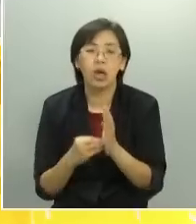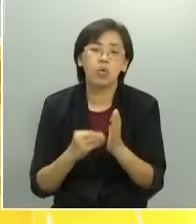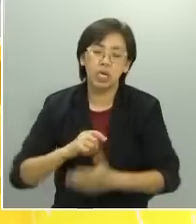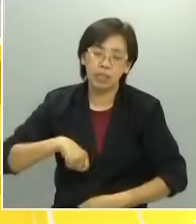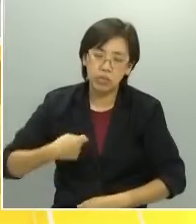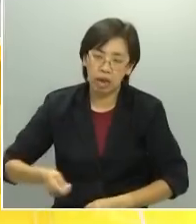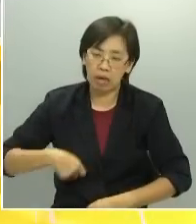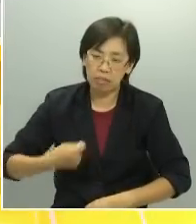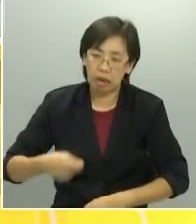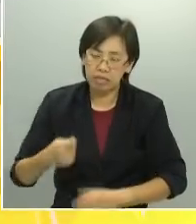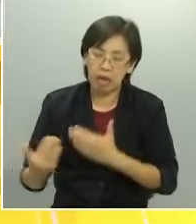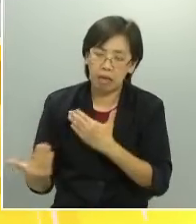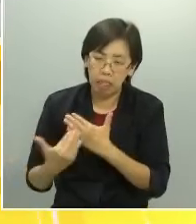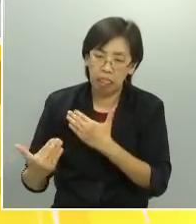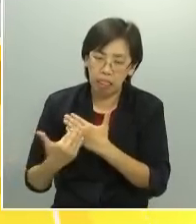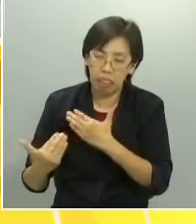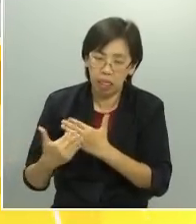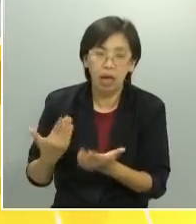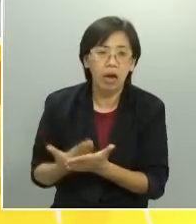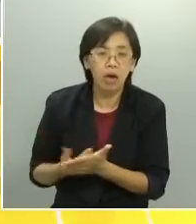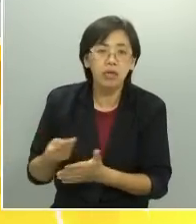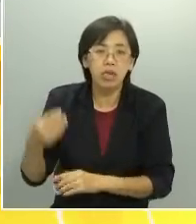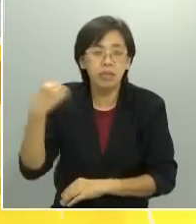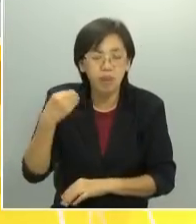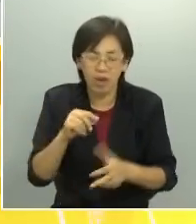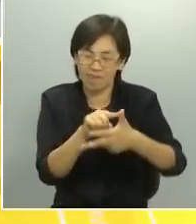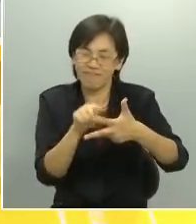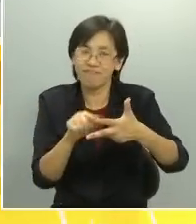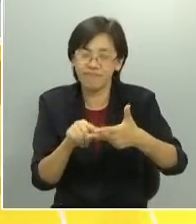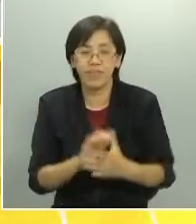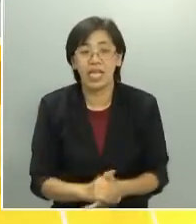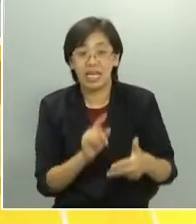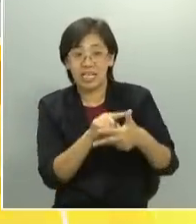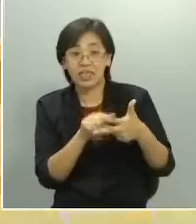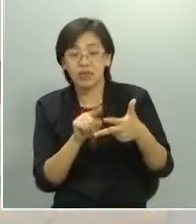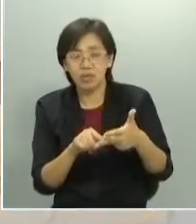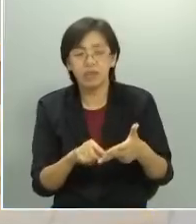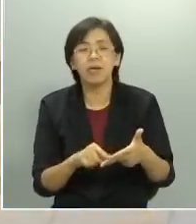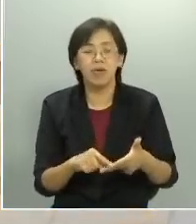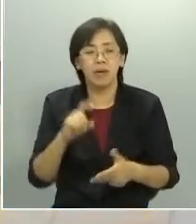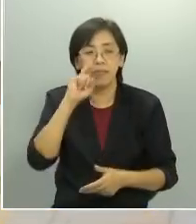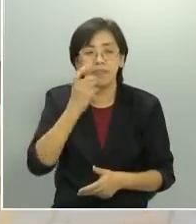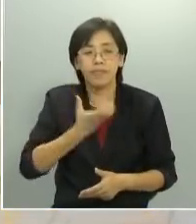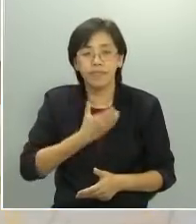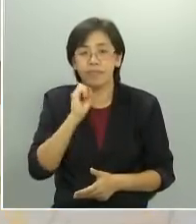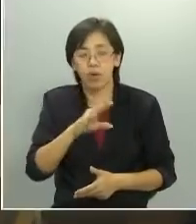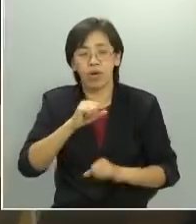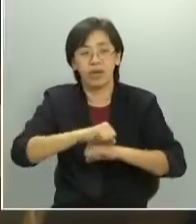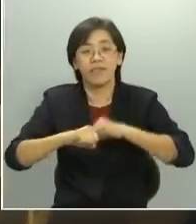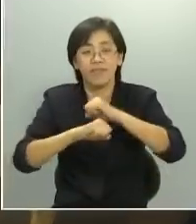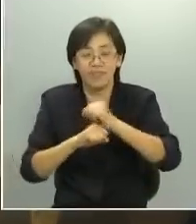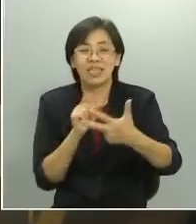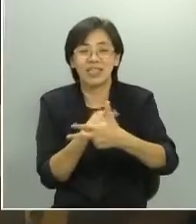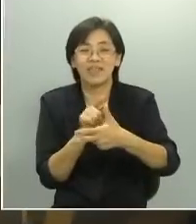ทวงกันอยู่ทุกวี่ทุกวันเนี่ยท่านผู้ชมเป็น3ตัวเพราะฉะนั้นคุณชัชชาติบอกประเด็นที่หนึ่งเรื่องงานโยธาที่มาสร้างพื้นฐ